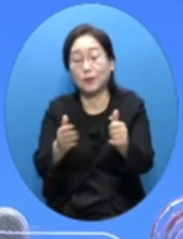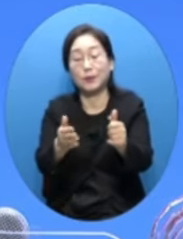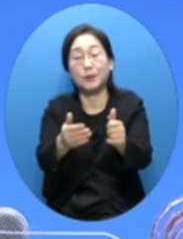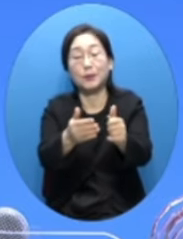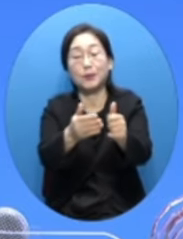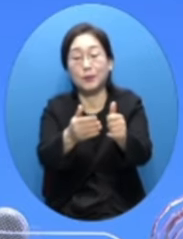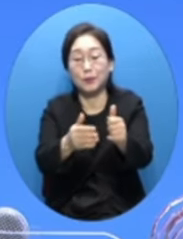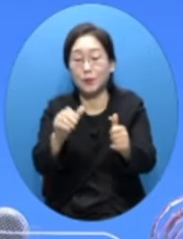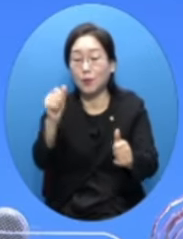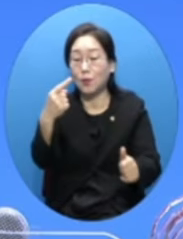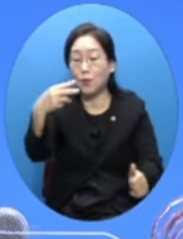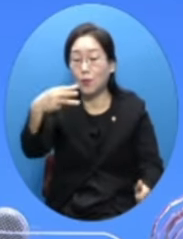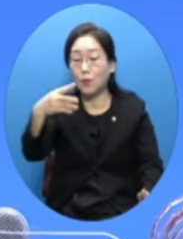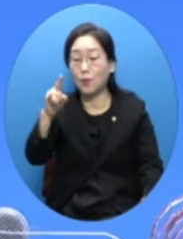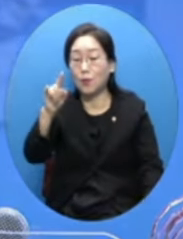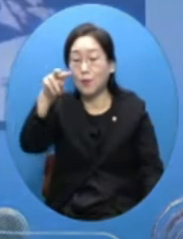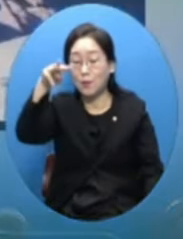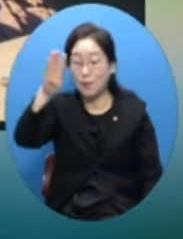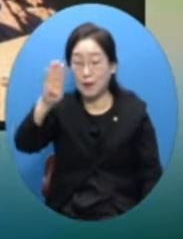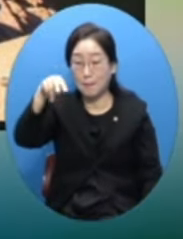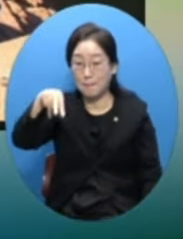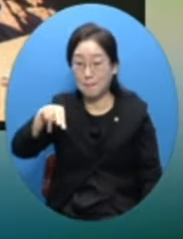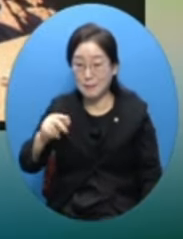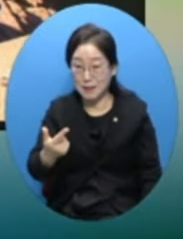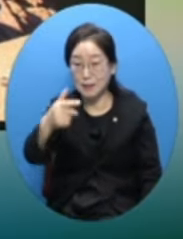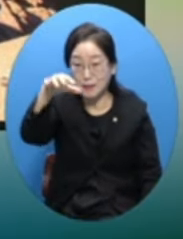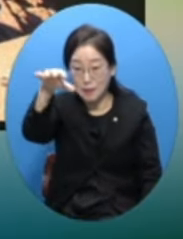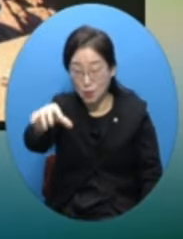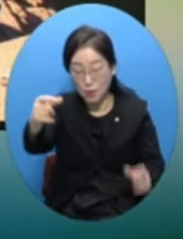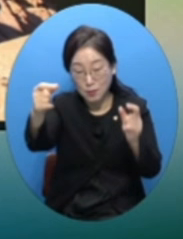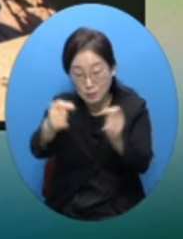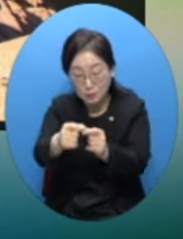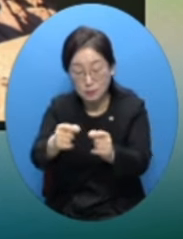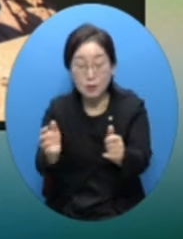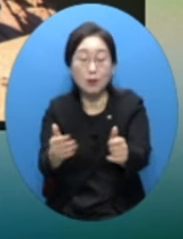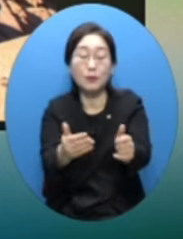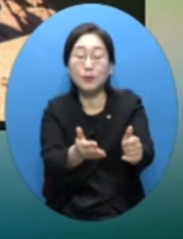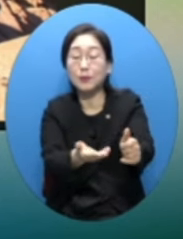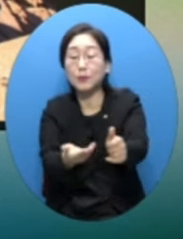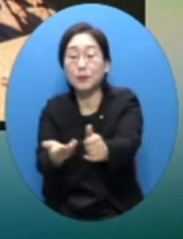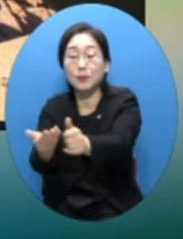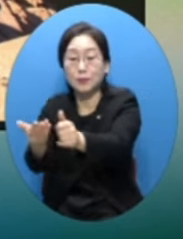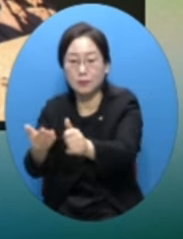호렙산 근처로 그가 가게 되었을 때 이상한 광경을 보게 되었습니다.